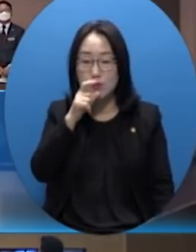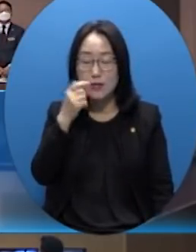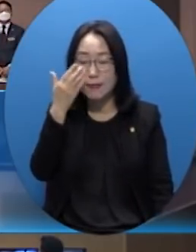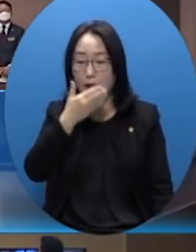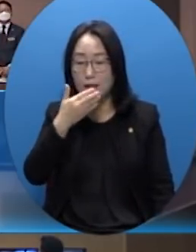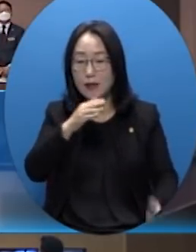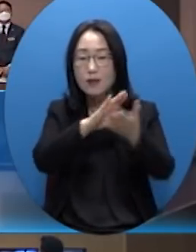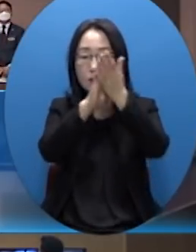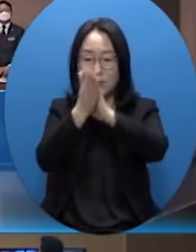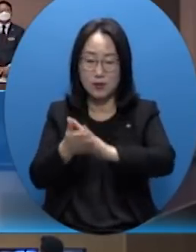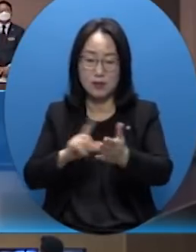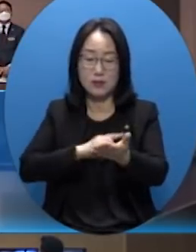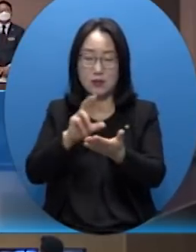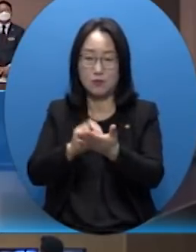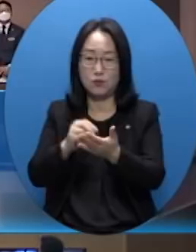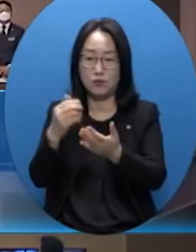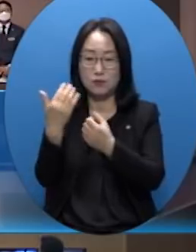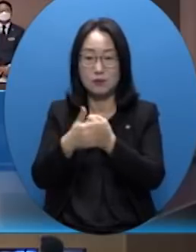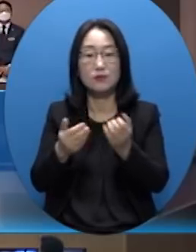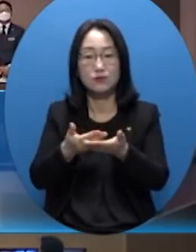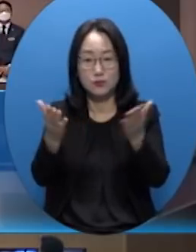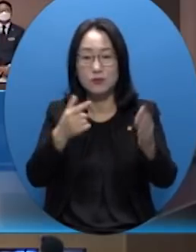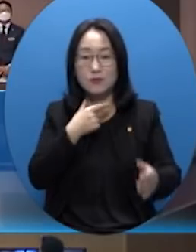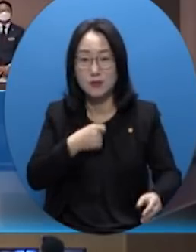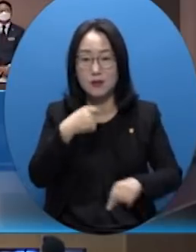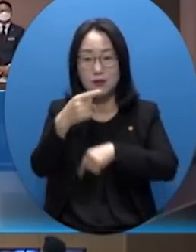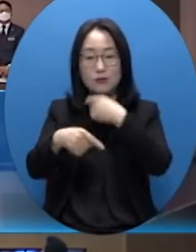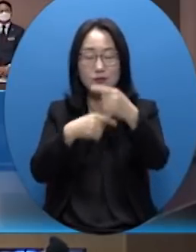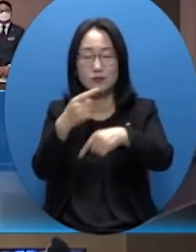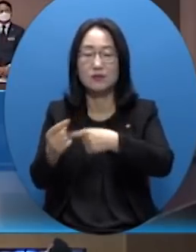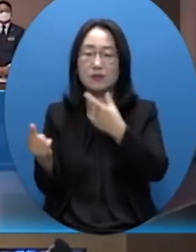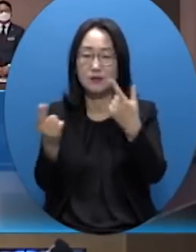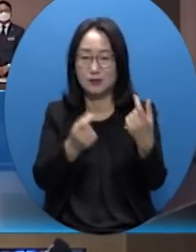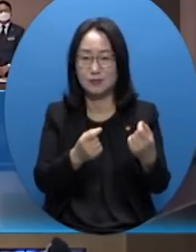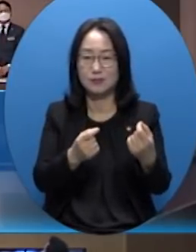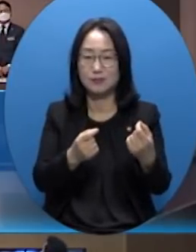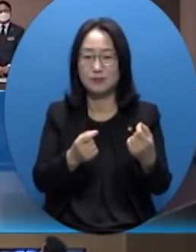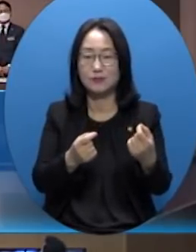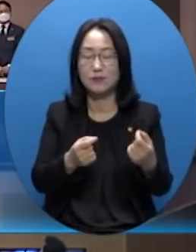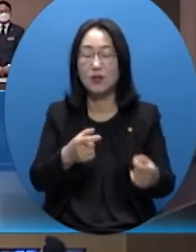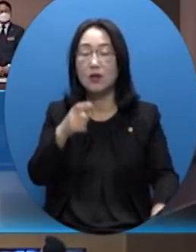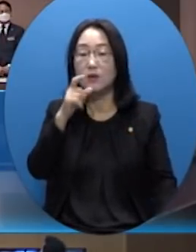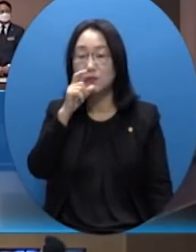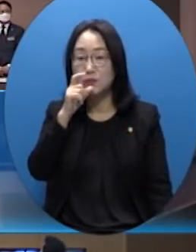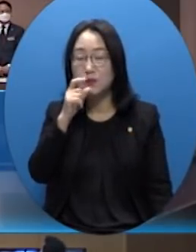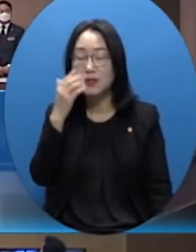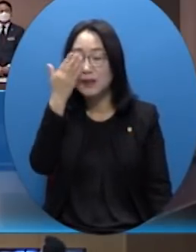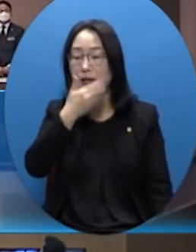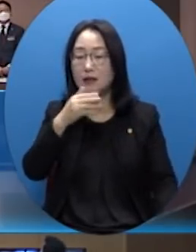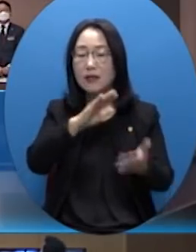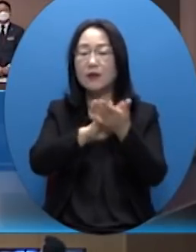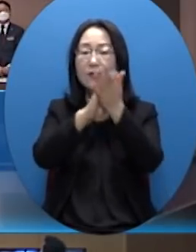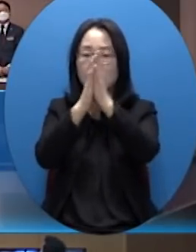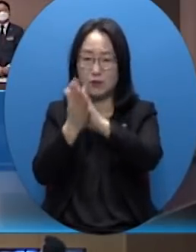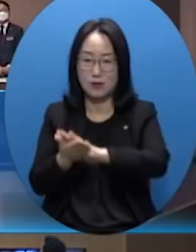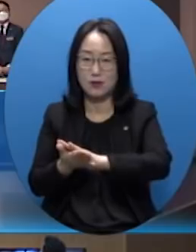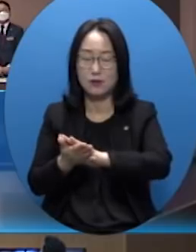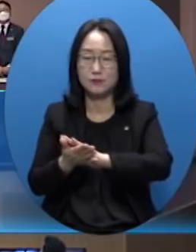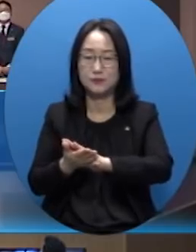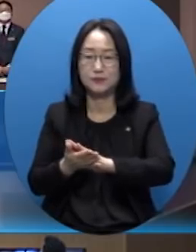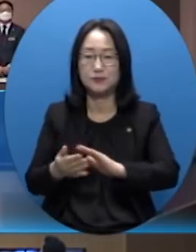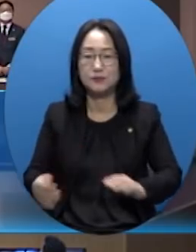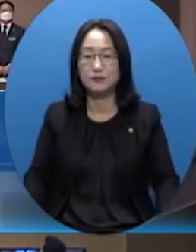같은 제목으로 함께 말씀의 은혜를 아는 기원합니다 제모 한번 따라해 주시기 바랍니다 물이 달게 되어 따라